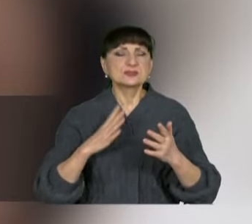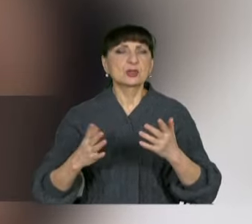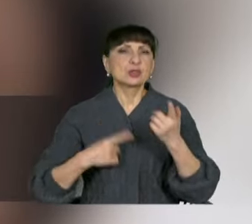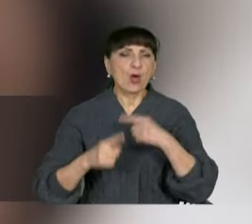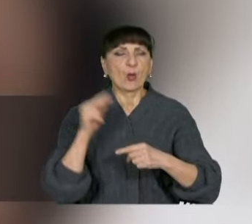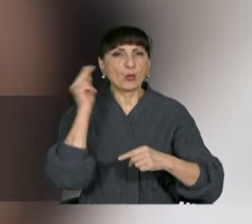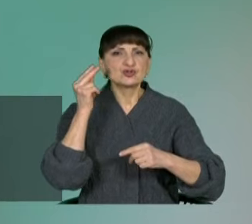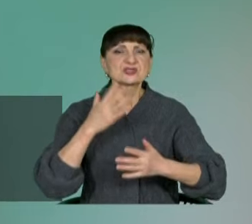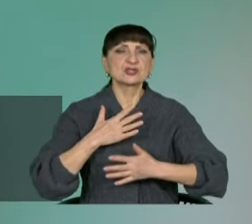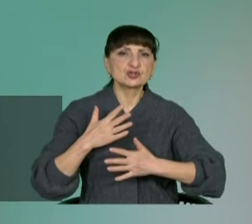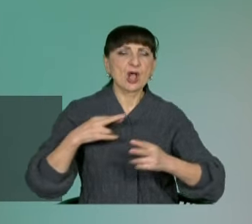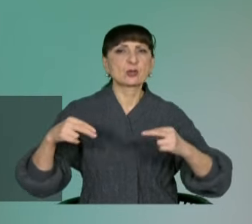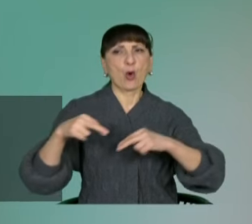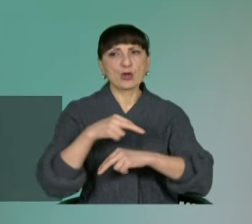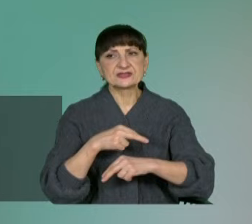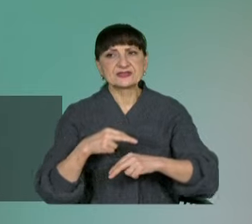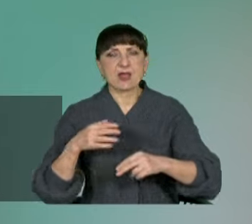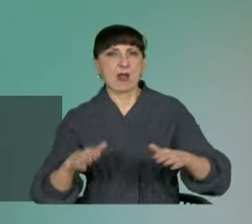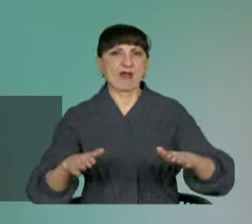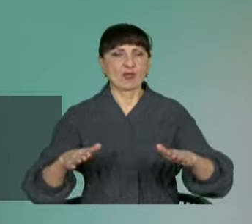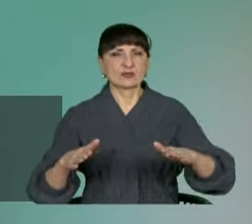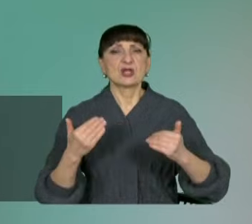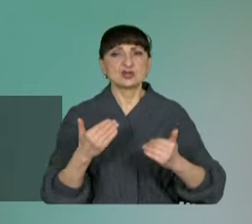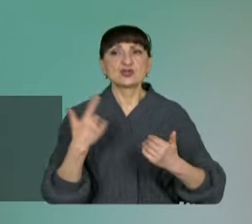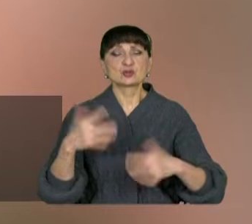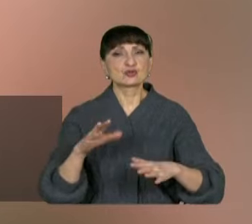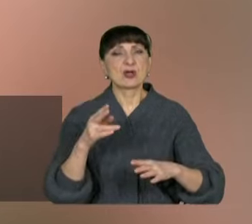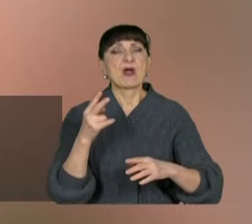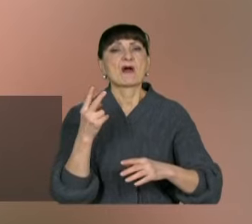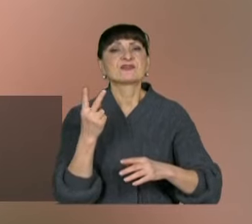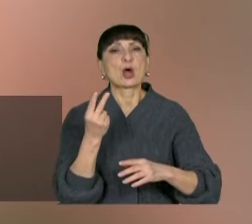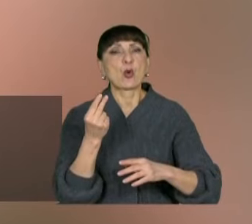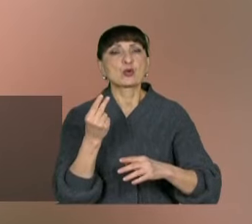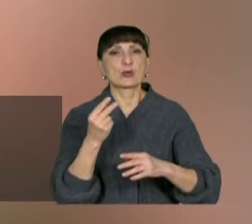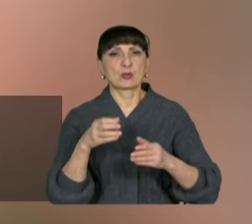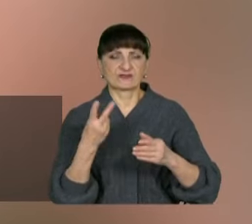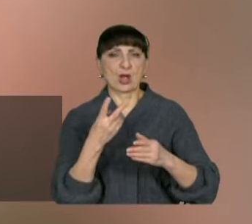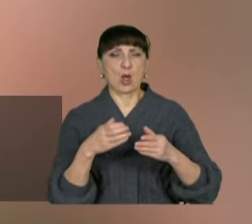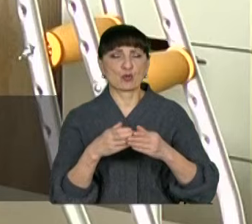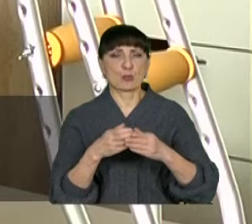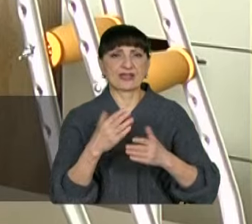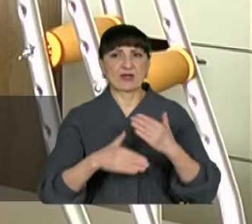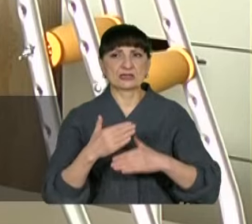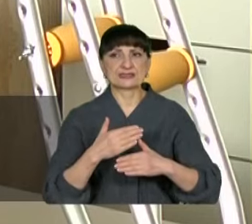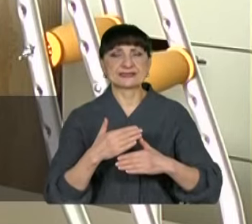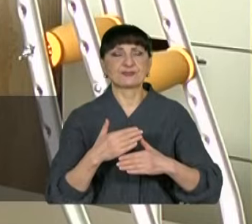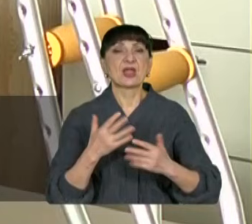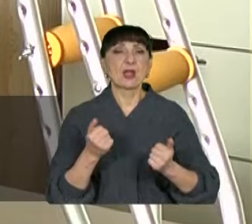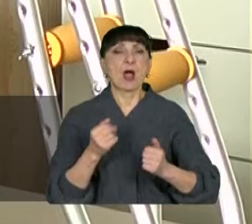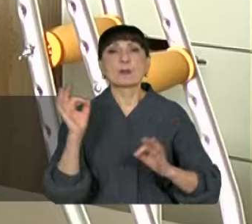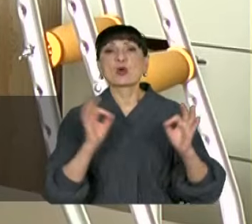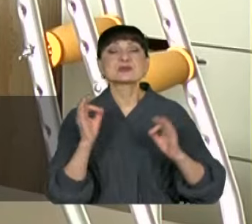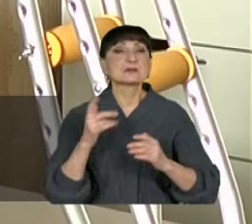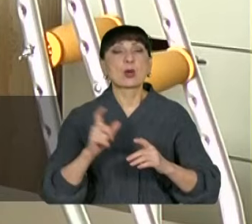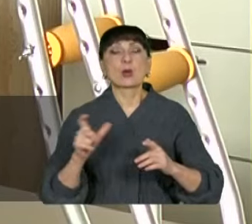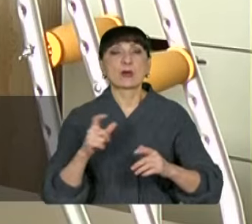заново учиться дышать, ходить и держать равновесие. Сейчас ей установили вторую бессрочную группу инвалидности. В процентном соотношении доктора не говорили,